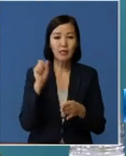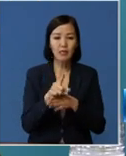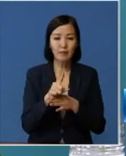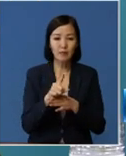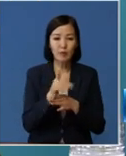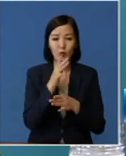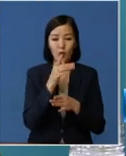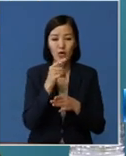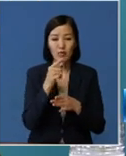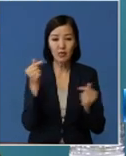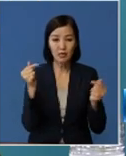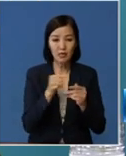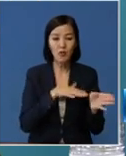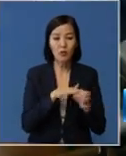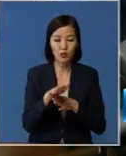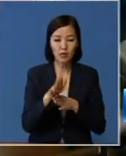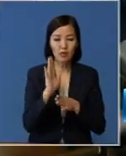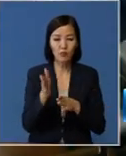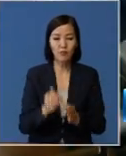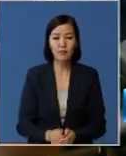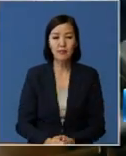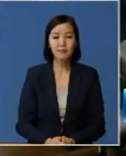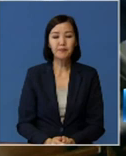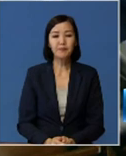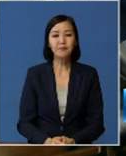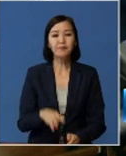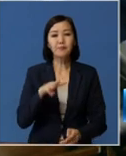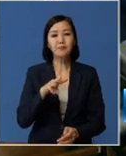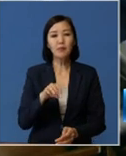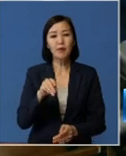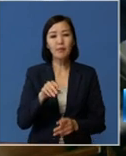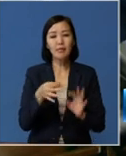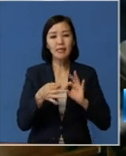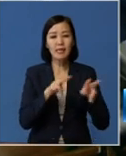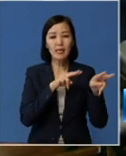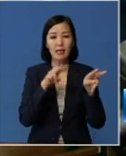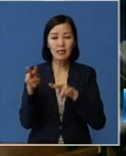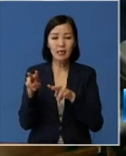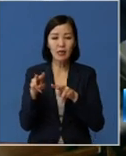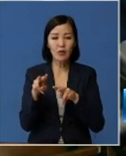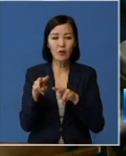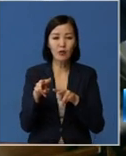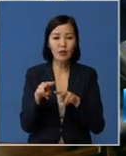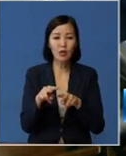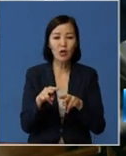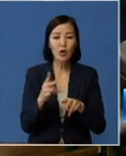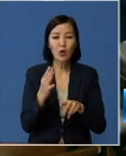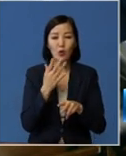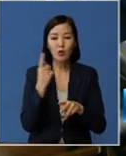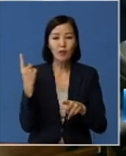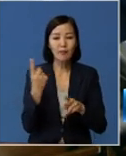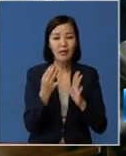тапсырманы уақытымен орындаймыз. Асқар Мамин тікелей қадағалауына алған үрдістің бірі ұбыты сынақтары.